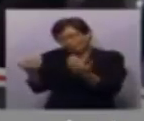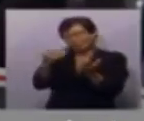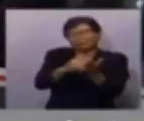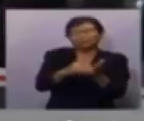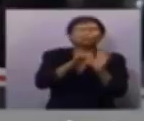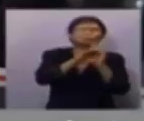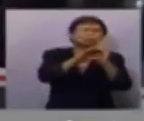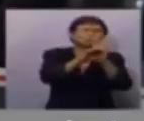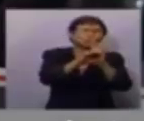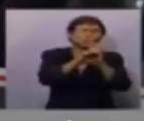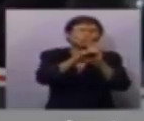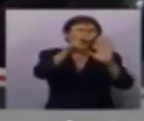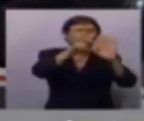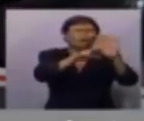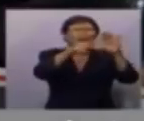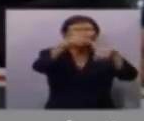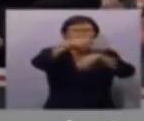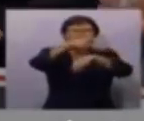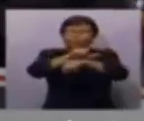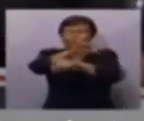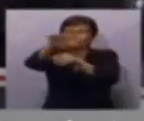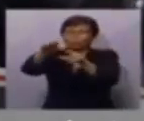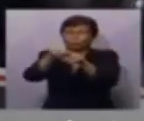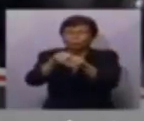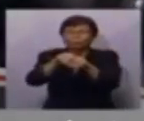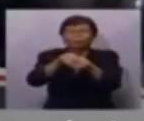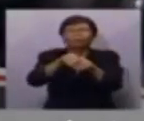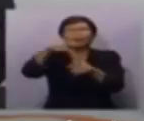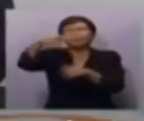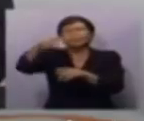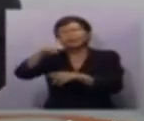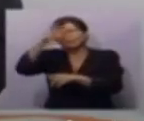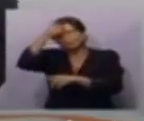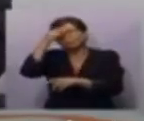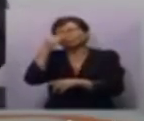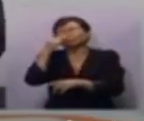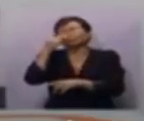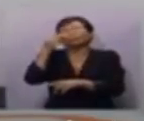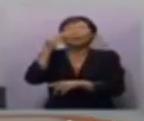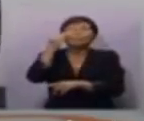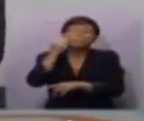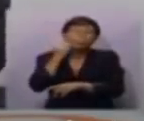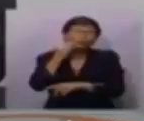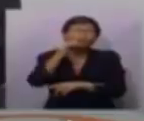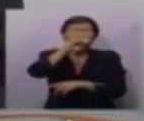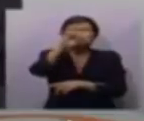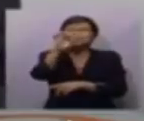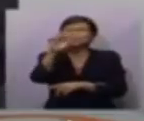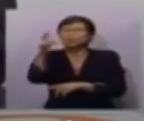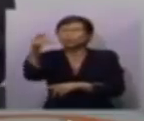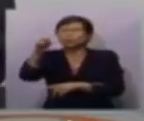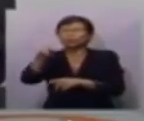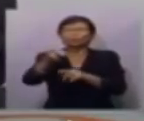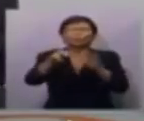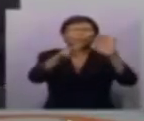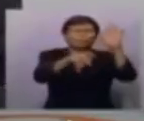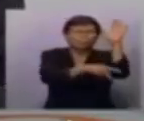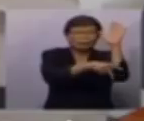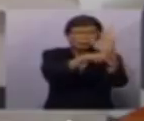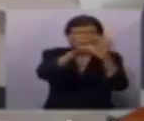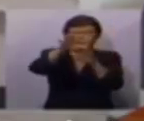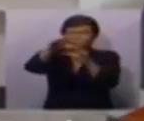ada misalnya seperti kerusi di Langkawi yang melibatkan mantan Perdana Menteri. Kita ada Jerlun, kerusi Parlimen yang